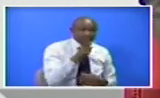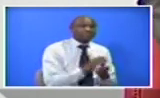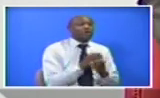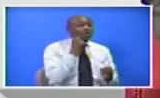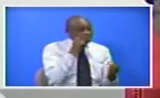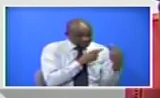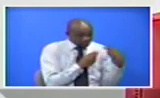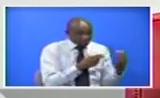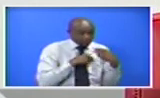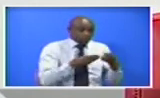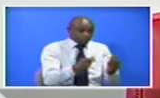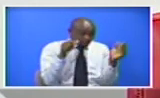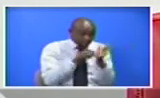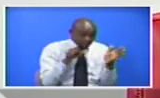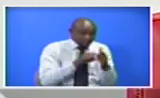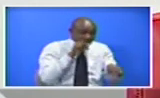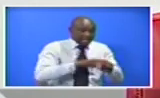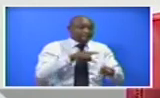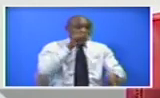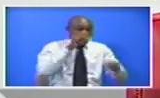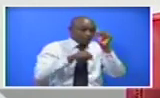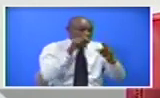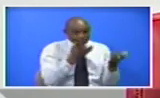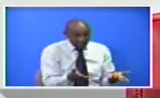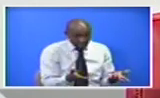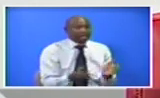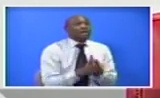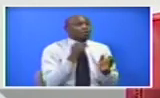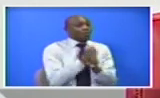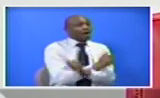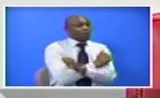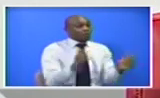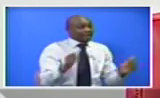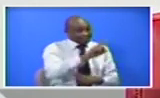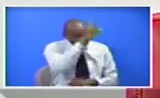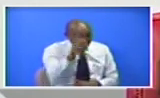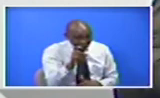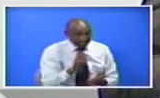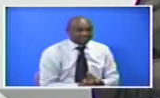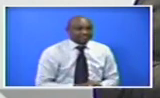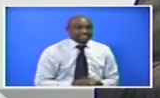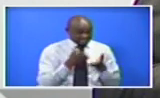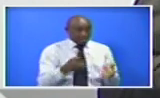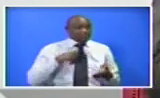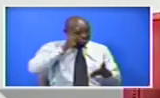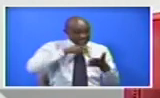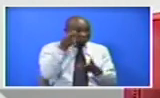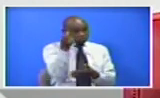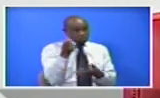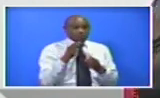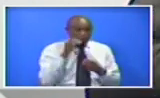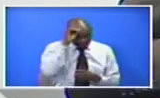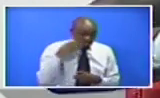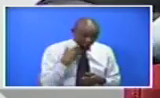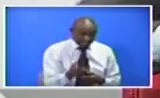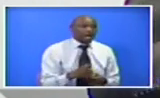kusimamia uchaguzi, mizozo hii ya uchaguzi zimefanya kazi zao vilivyo? Na nitasoma mbili hapa alafu nikuulize